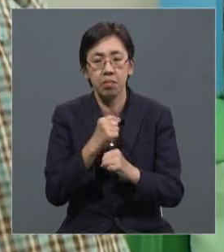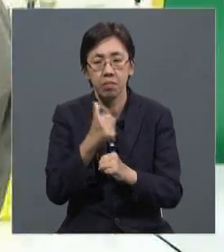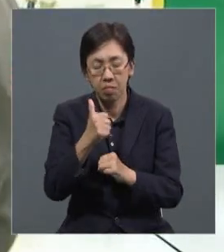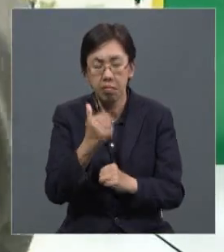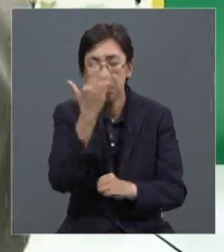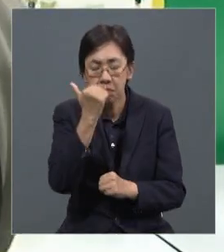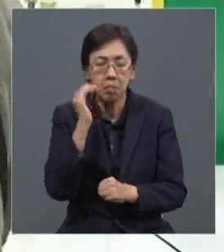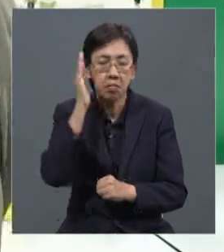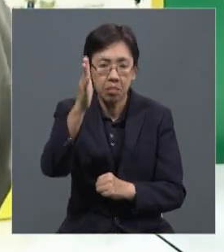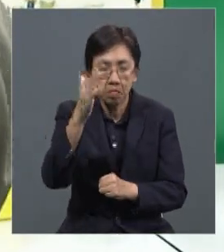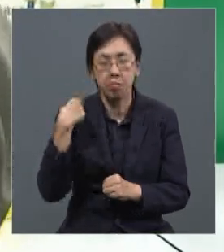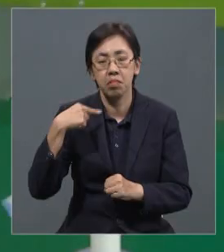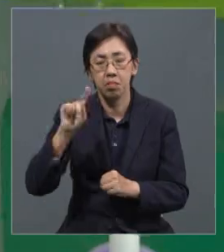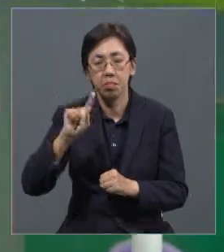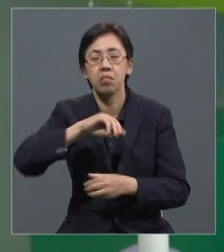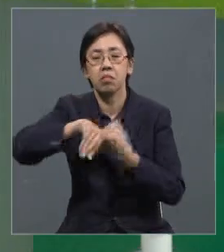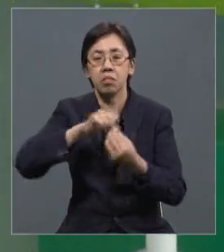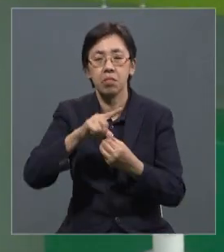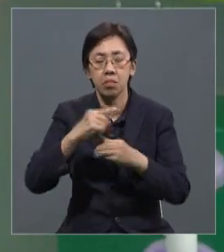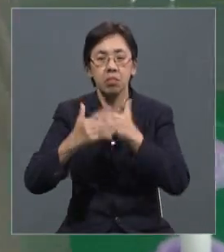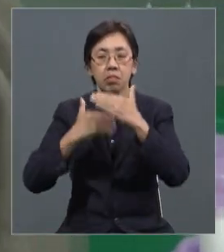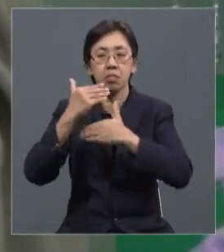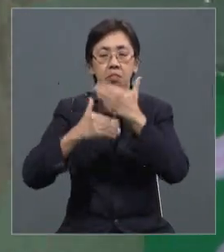ซึ่งจะเป็นต่อการขยายตัวทางเศรษฐกิจครับ